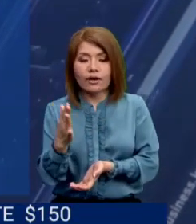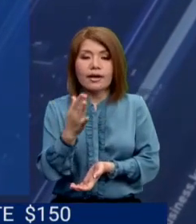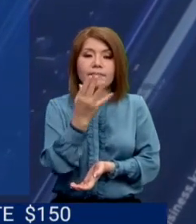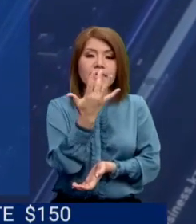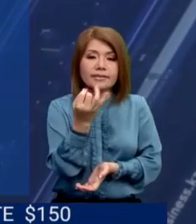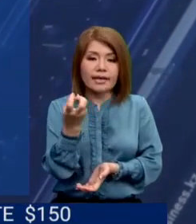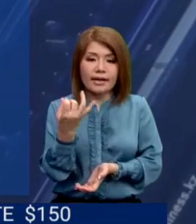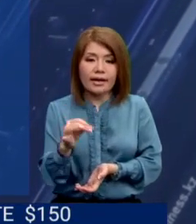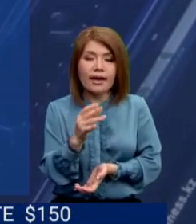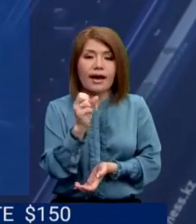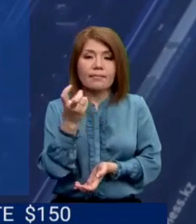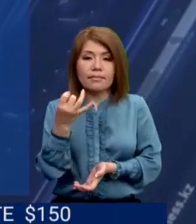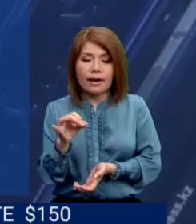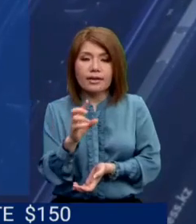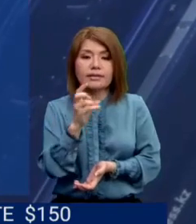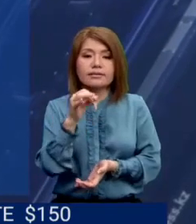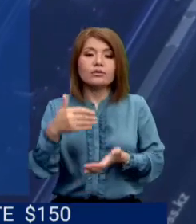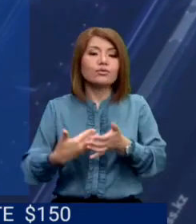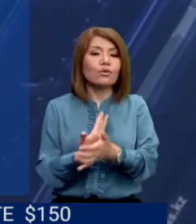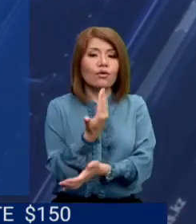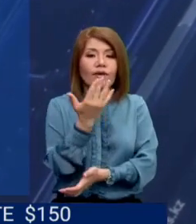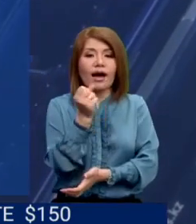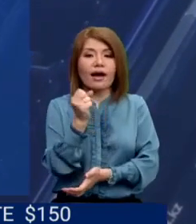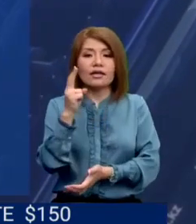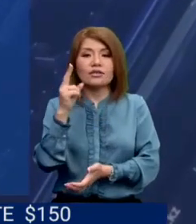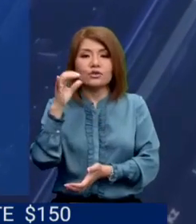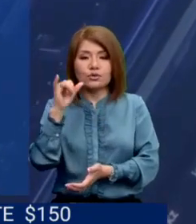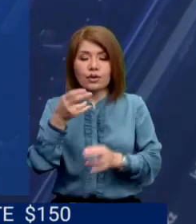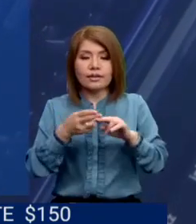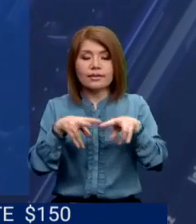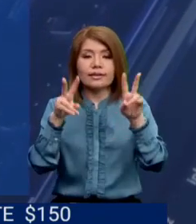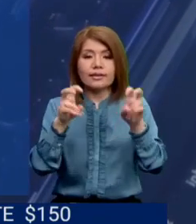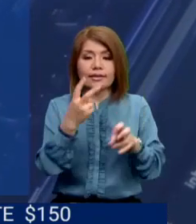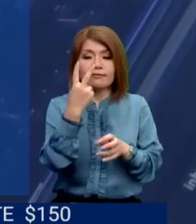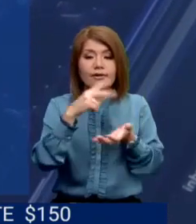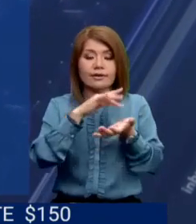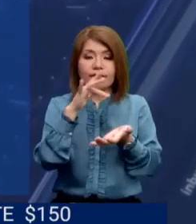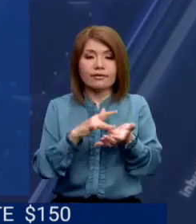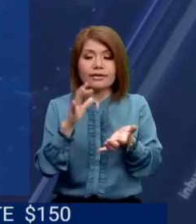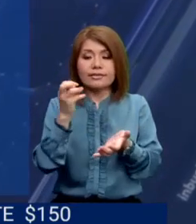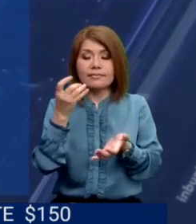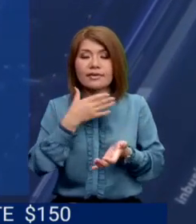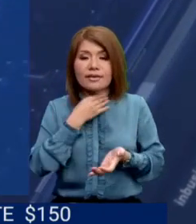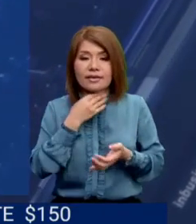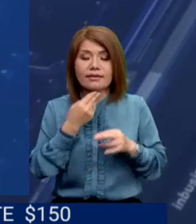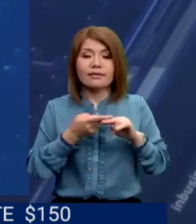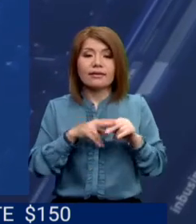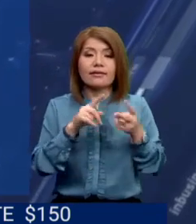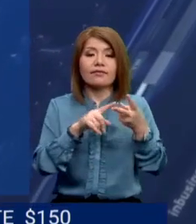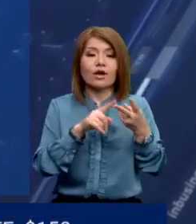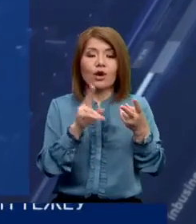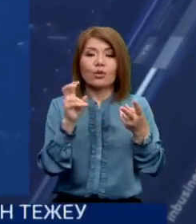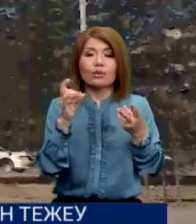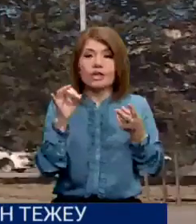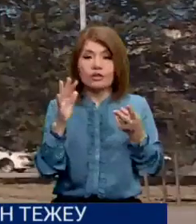Бесқарағай, Аягөз, Абай және жаңадан құрылған Ақсуат ауданы. 2 қаланың бірі облыс орталығы Семей қаласы, екіншісі